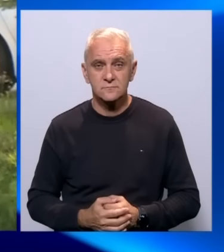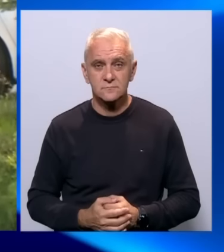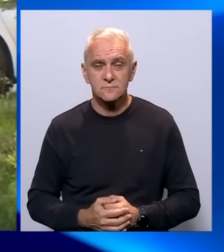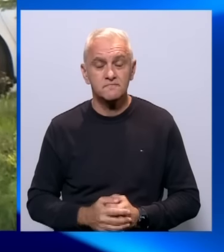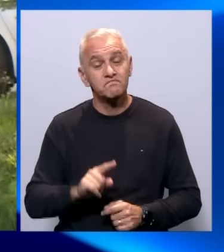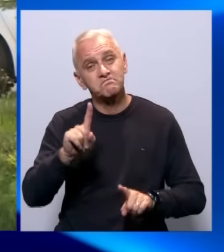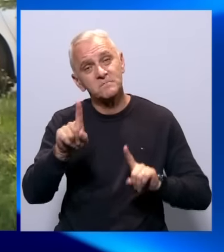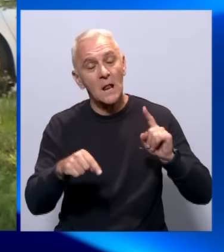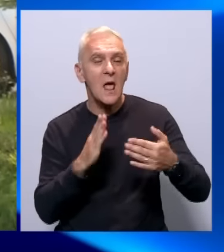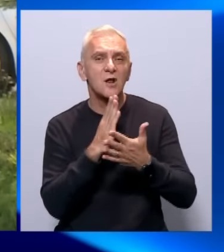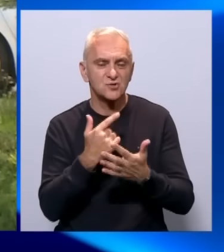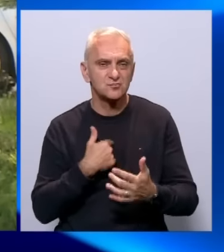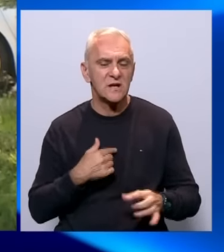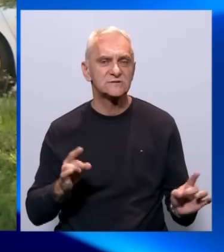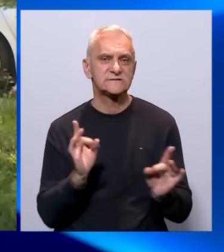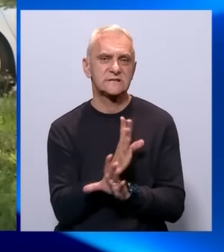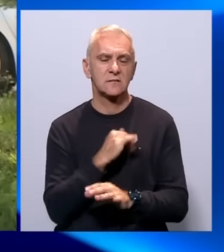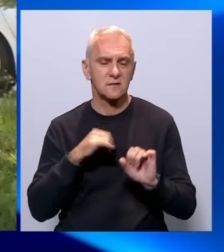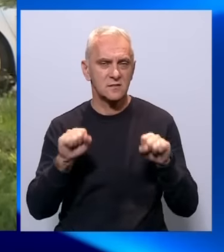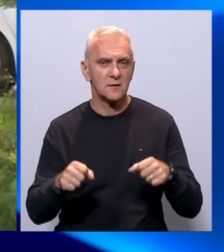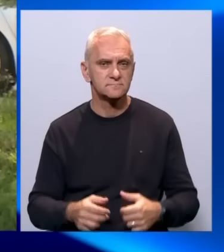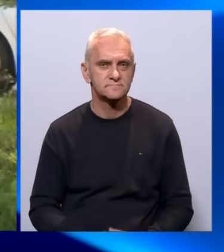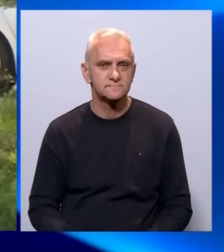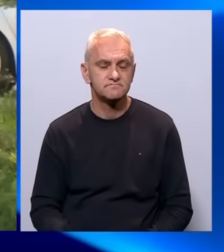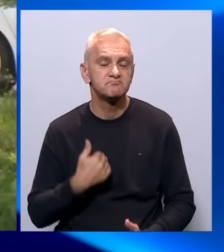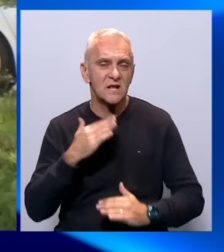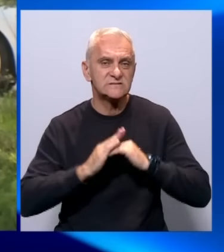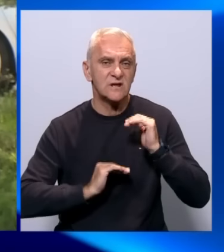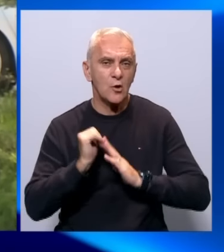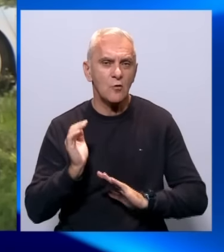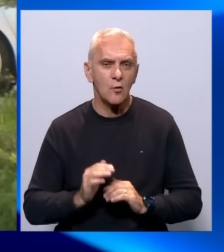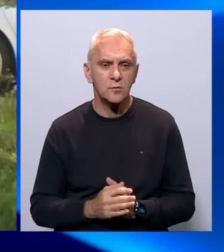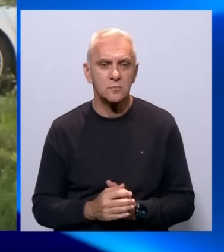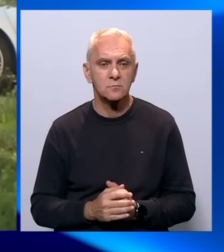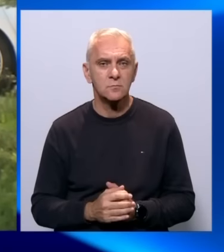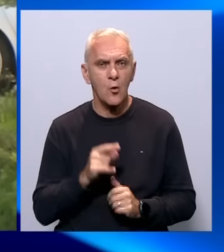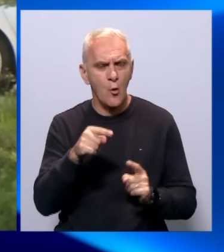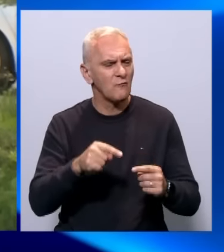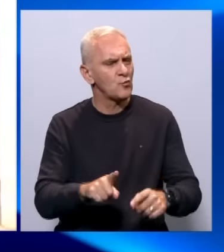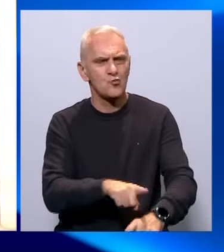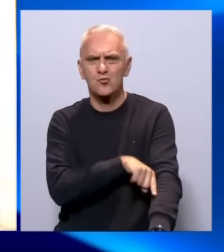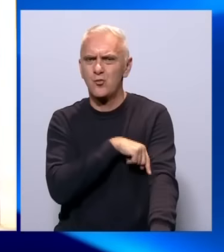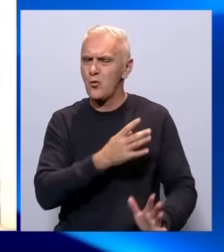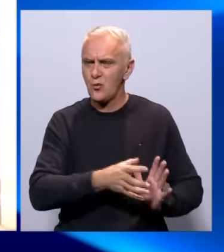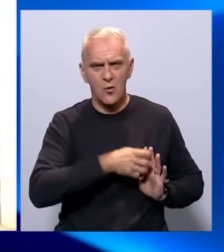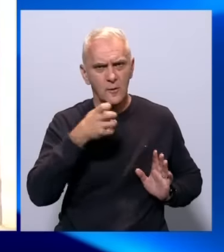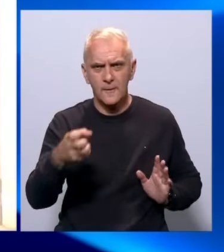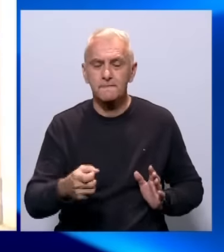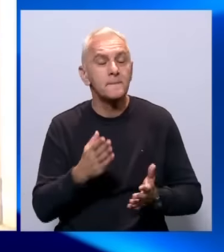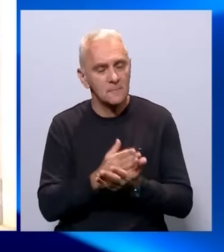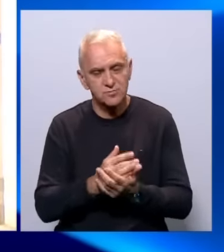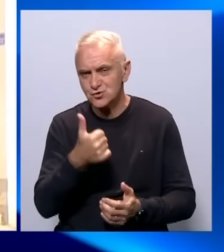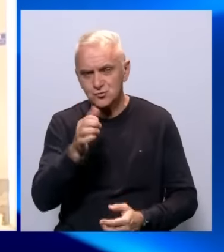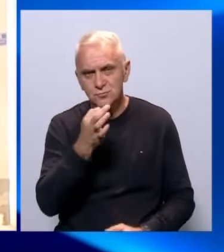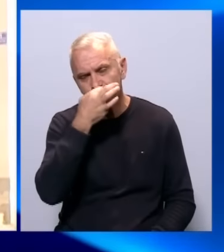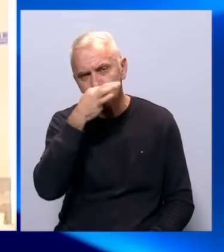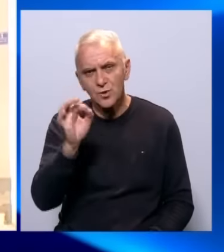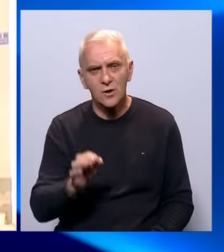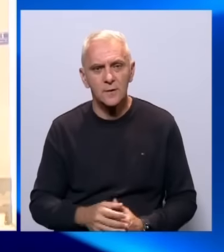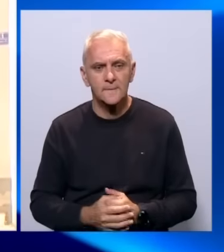na neki način smo i sretni, da. Zadovoljni smo, jer ovo je predugo trajalo. Biće sigurno bolje. Biće